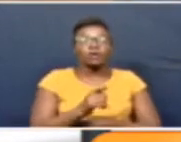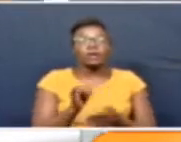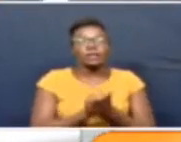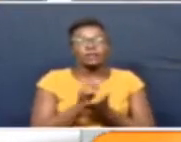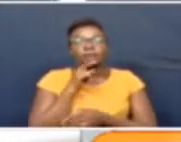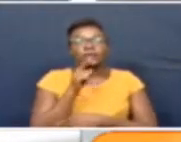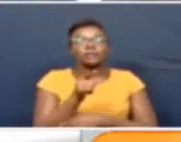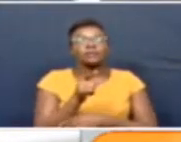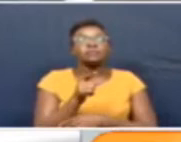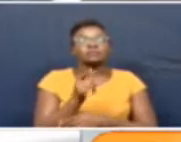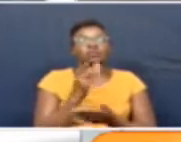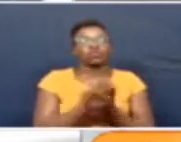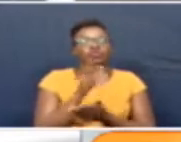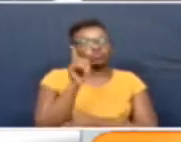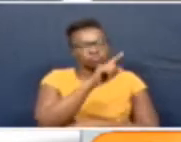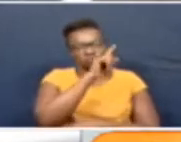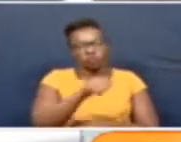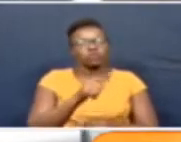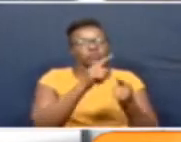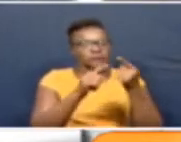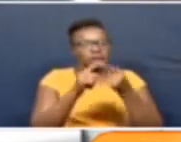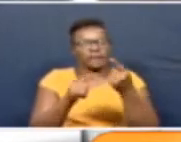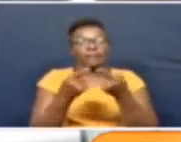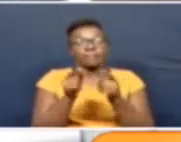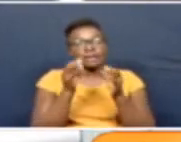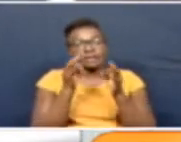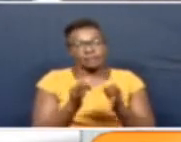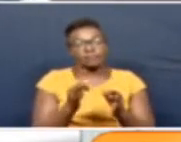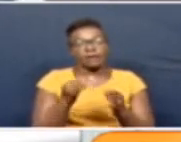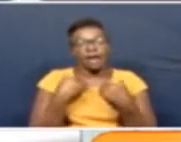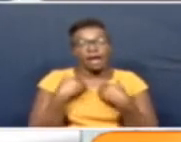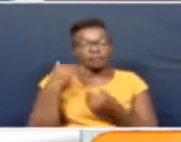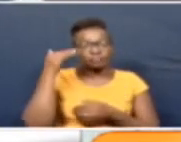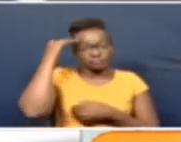na kosa la mauaji lakini akiwa na tatizo la kiakili.